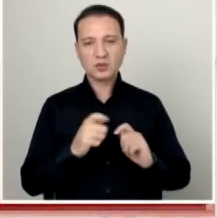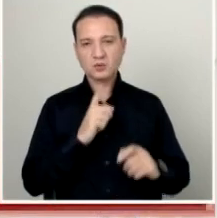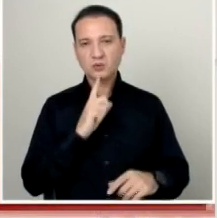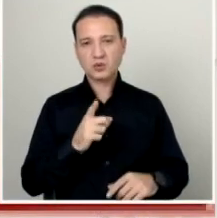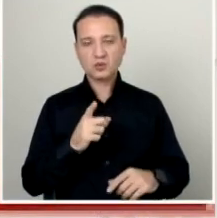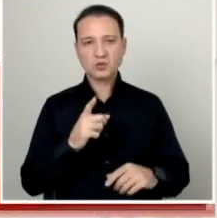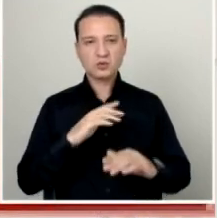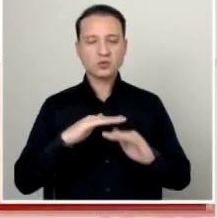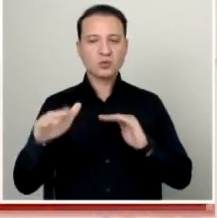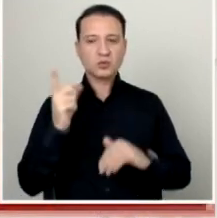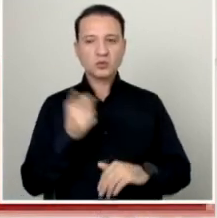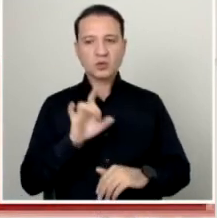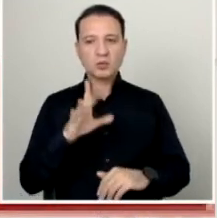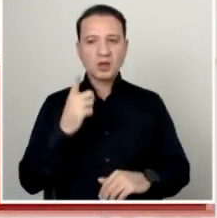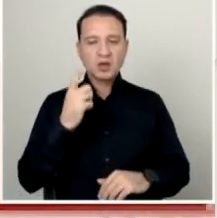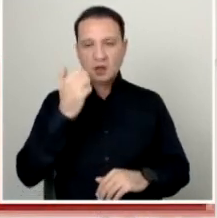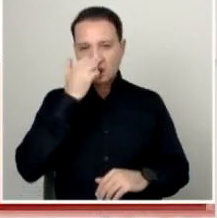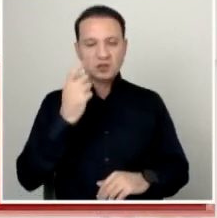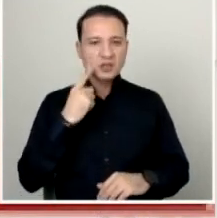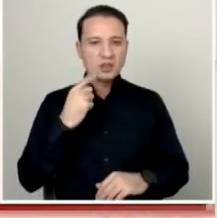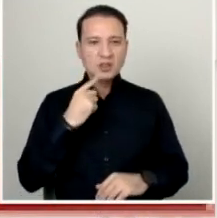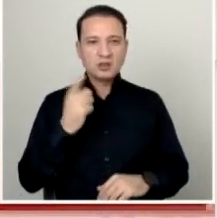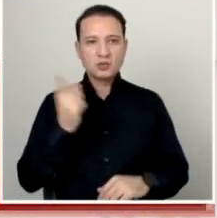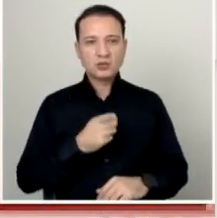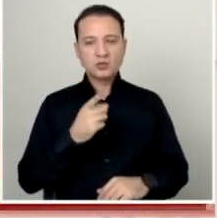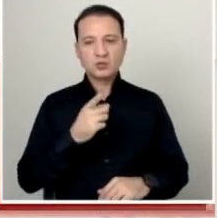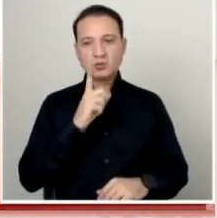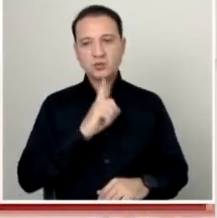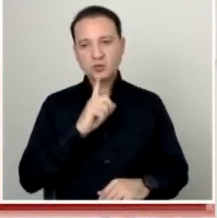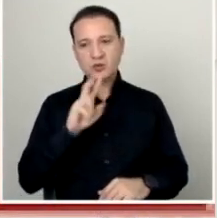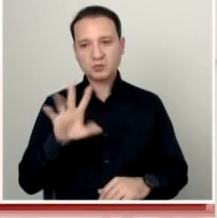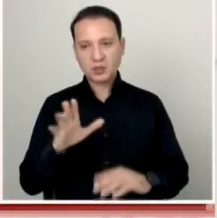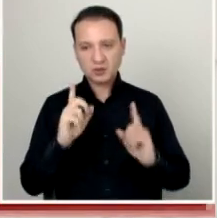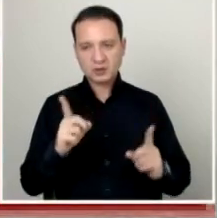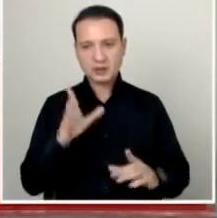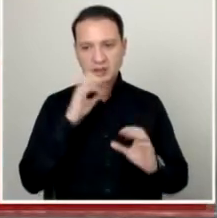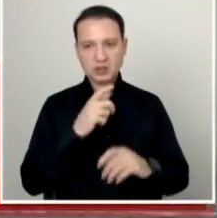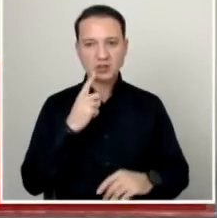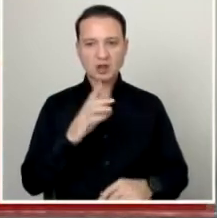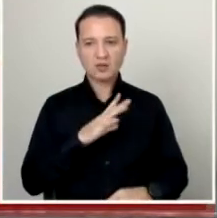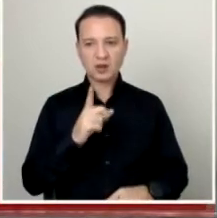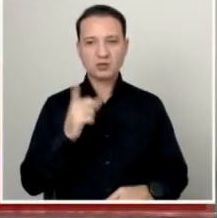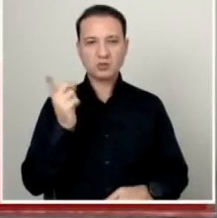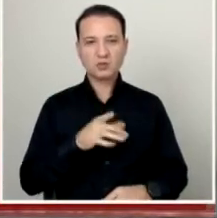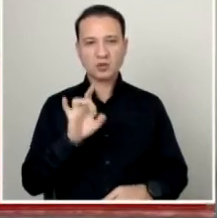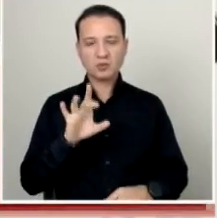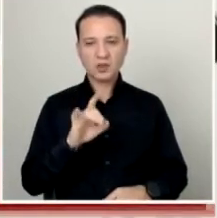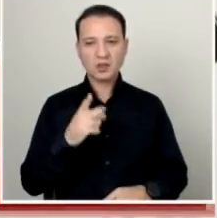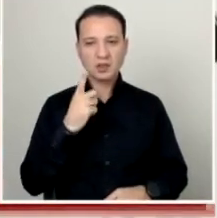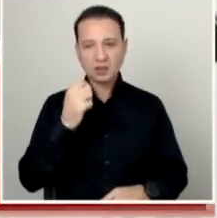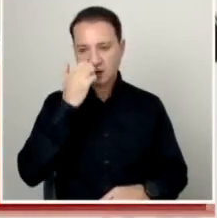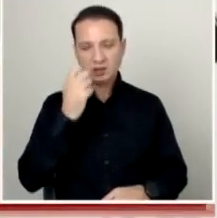Toplumun %15'inin kan şekeri 100 ile 125 arasında, yani gizli şeker var. %15'inin ise kan